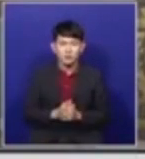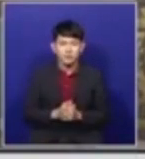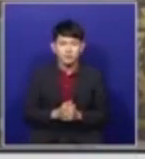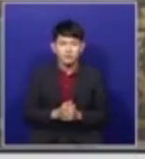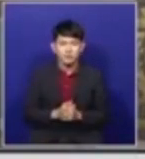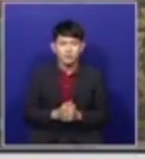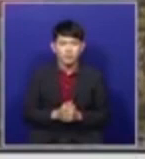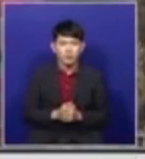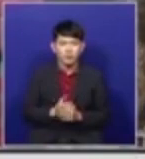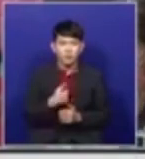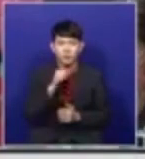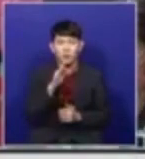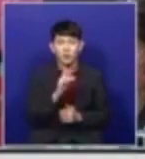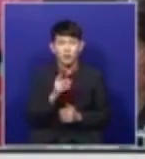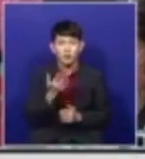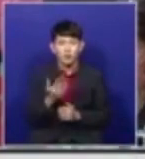แต่ก่อนจะบอกว่าลงยังไงผมขอปรึกษา